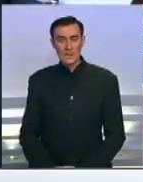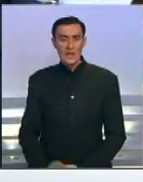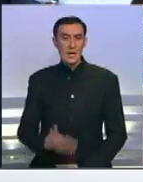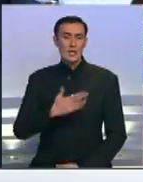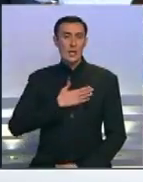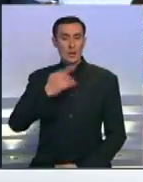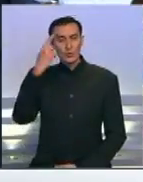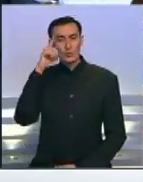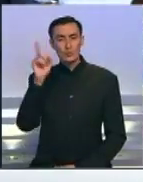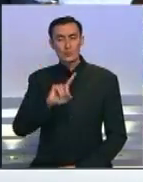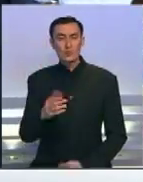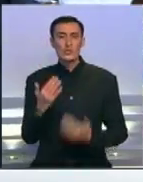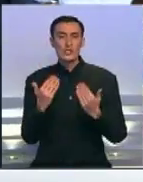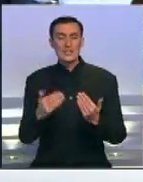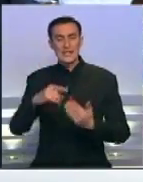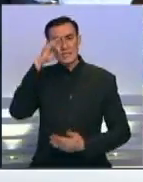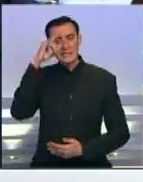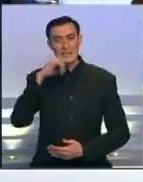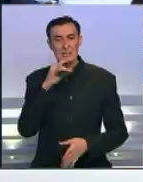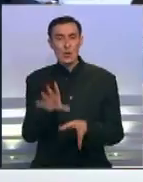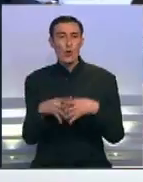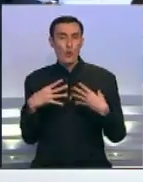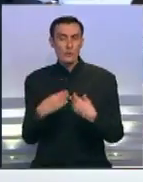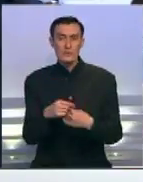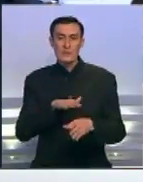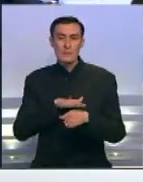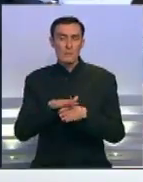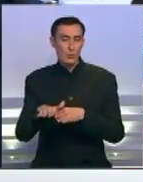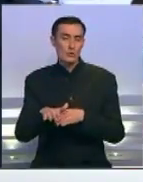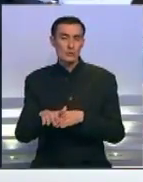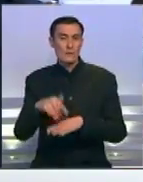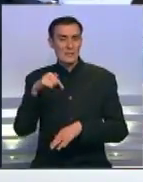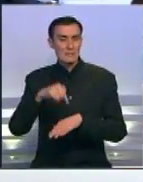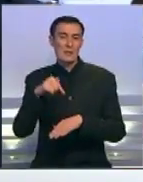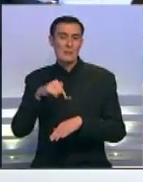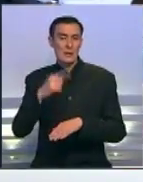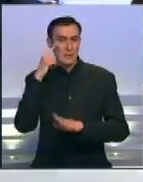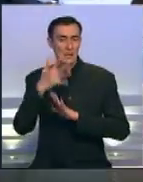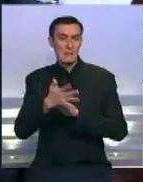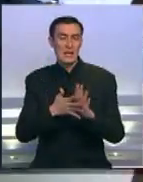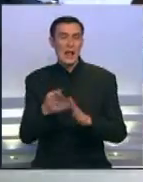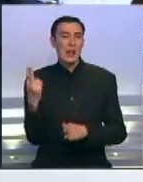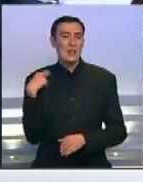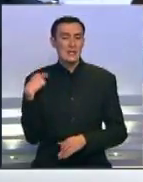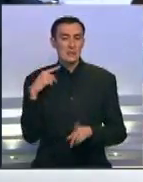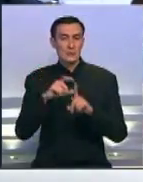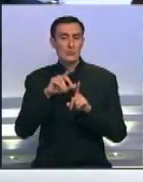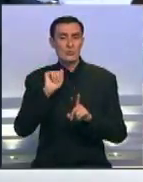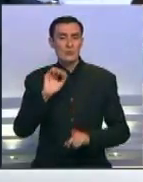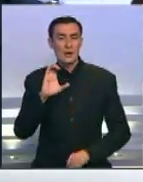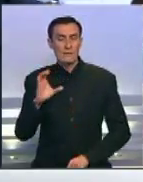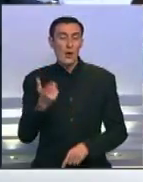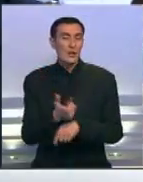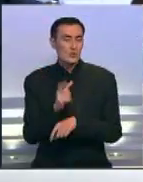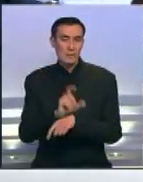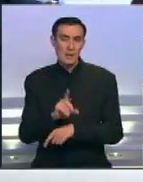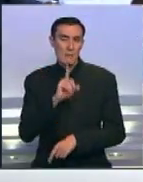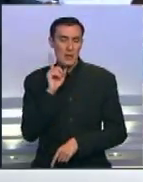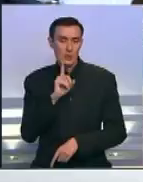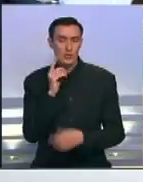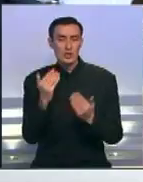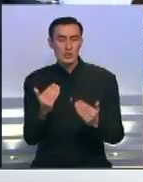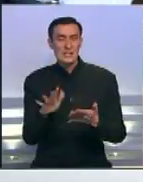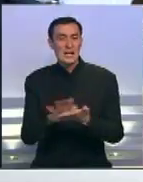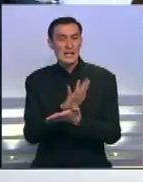Я считаю, что на сегодня казахстанское общество целиком и полностью воспринимает латинскую графику. Особенно, конечно, молодежь. Сейчас газета живет в